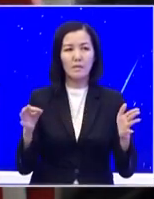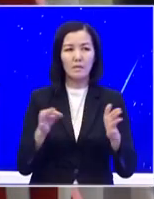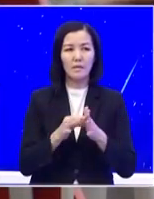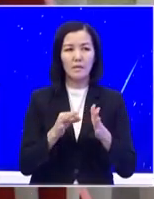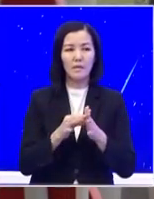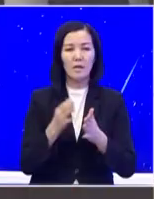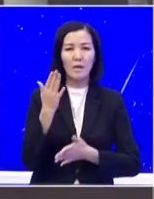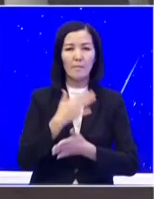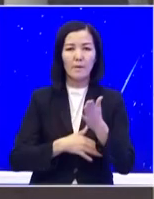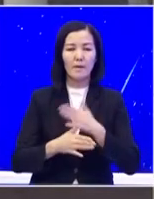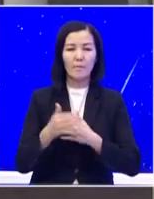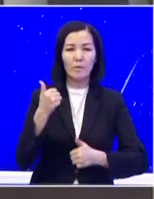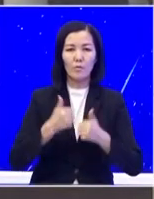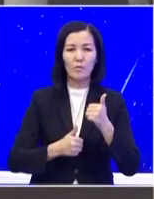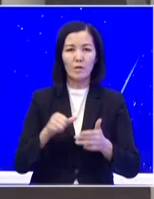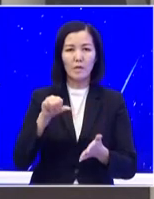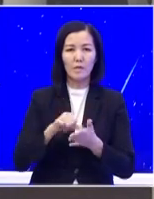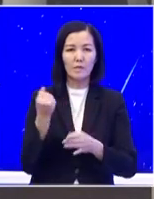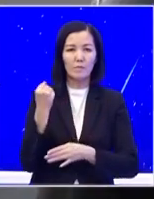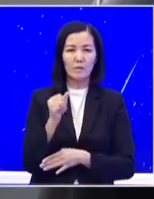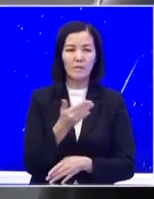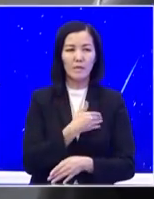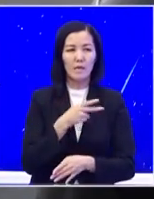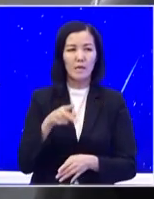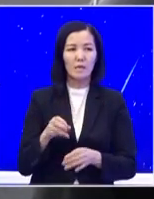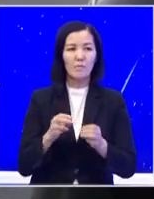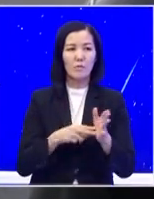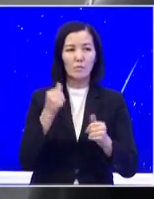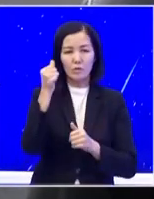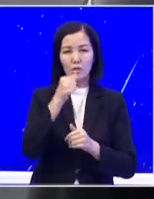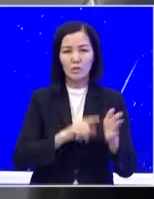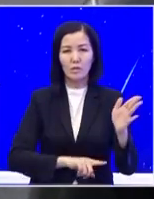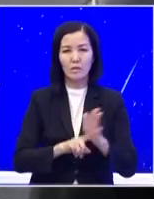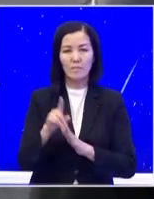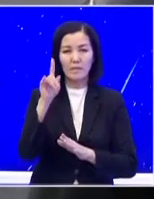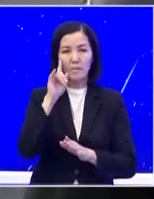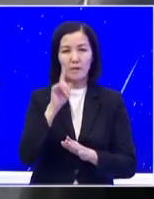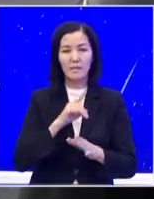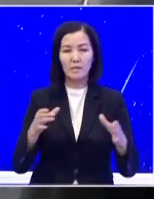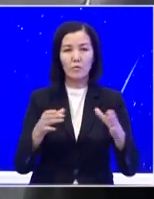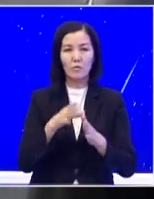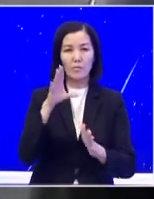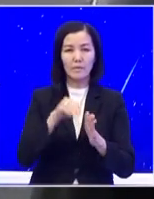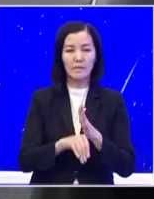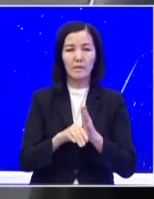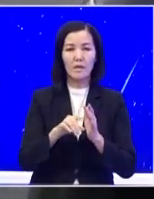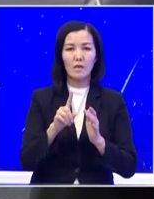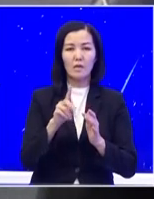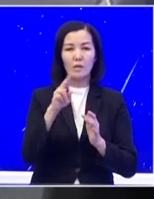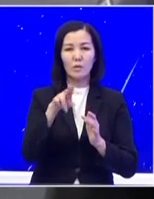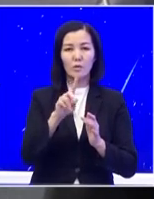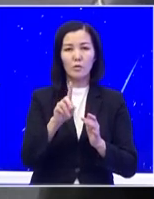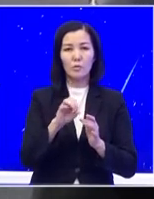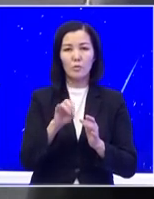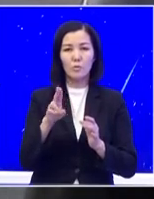паралимпиада ойындарында топ жару. 2017 жылдан Қазақстан құрамасы командасындамын дзюдо күресінен.